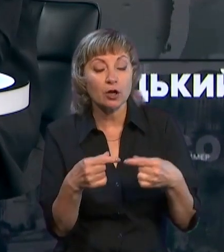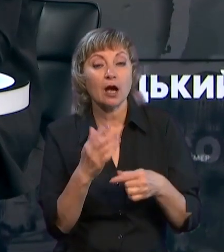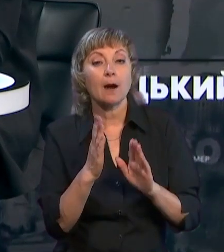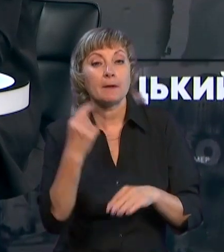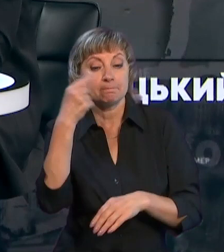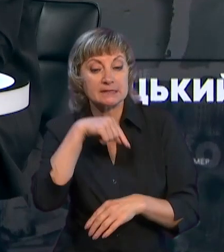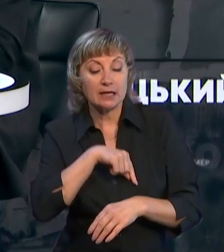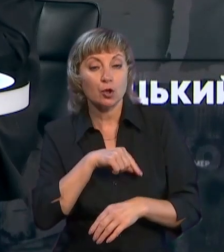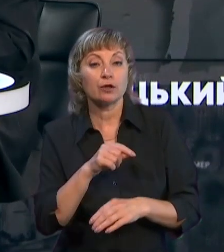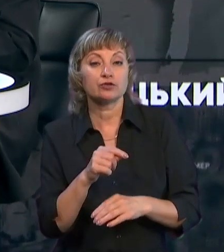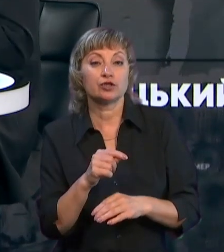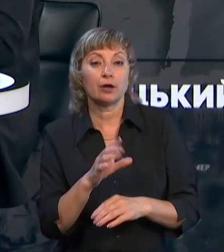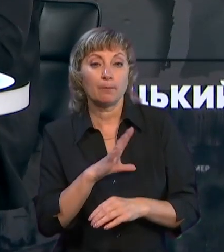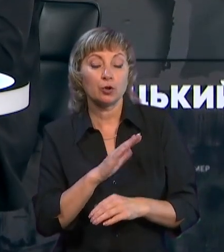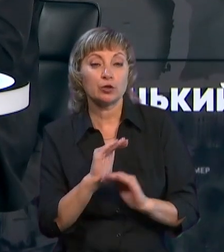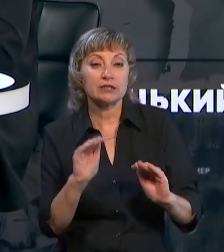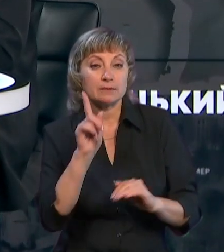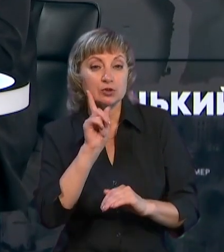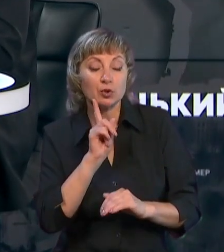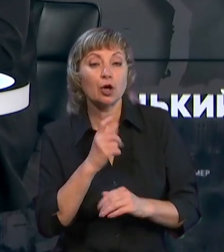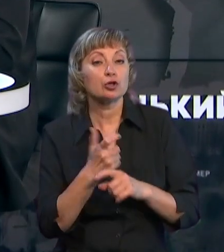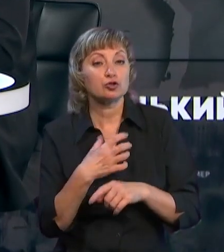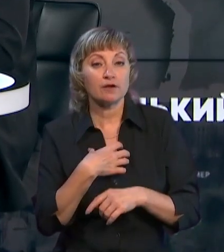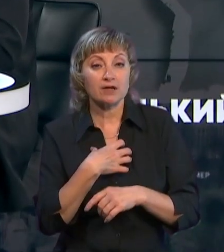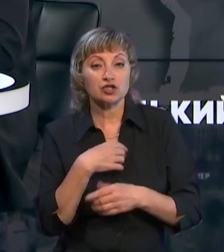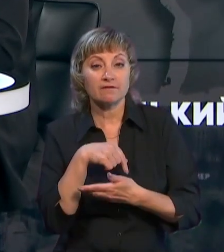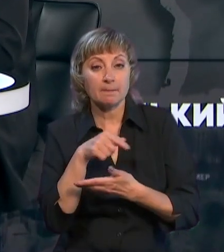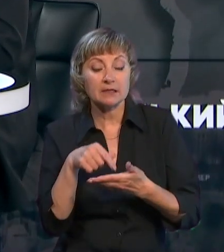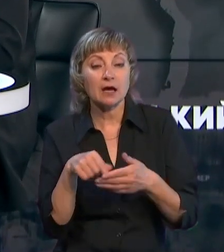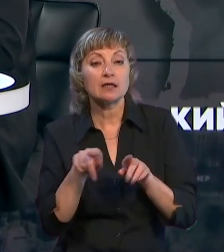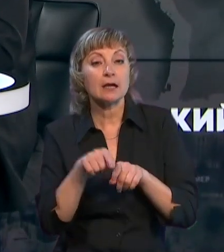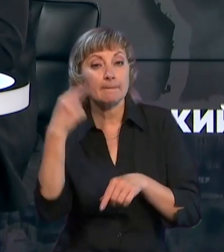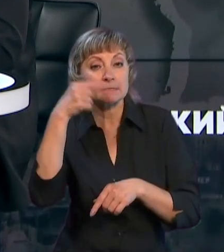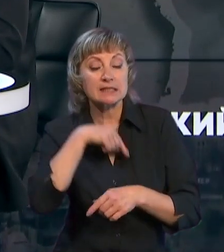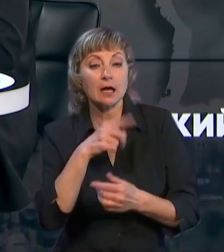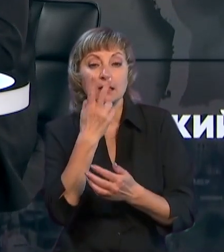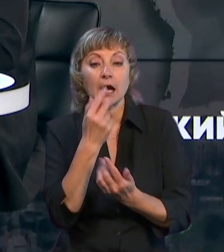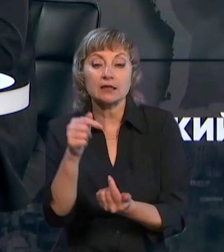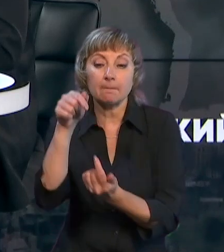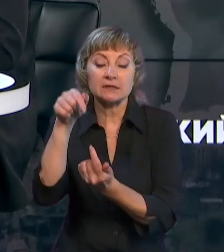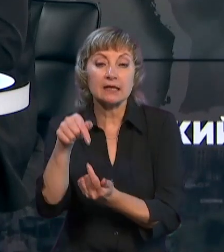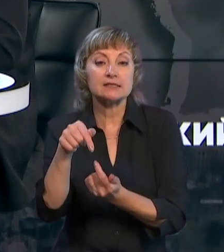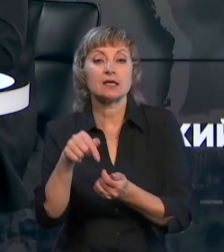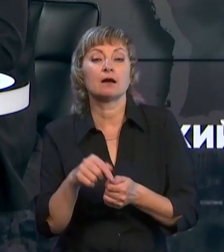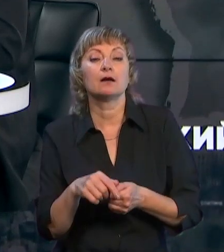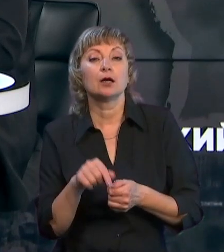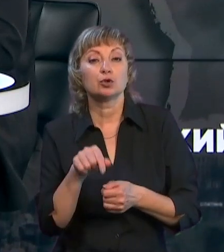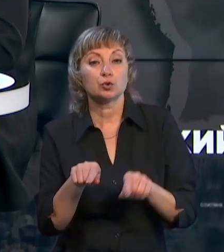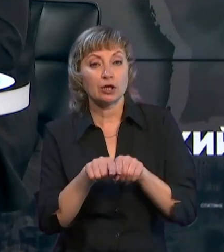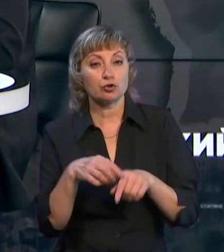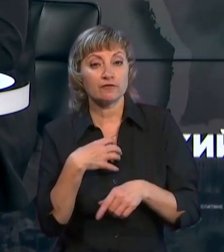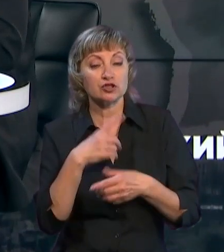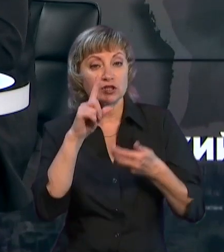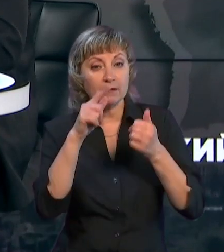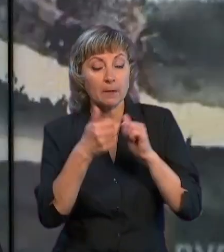психологічно, хоча б принаймні, було їм зручно. Дуже важливо, дуже важливе питання. Отака психологічна адаптація, але тут також важливо